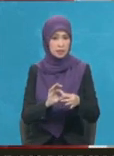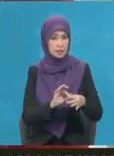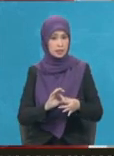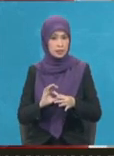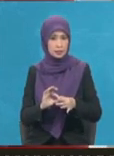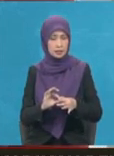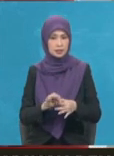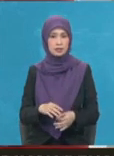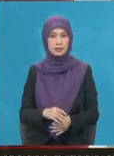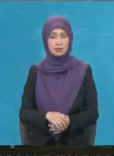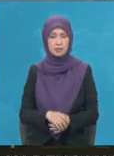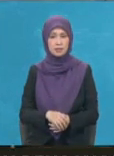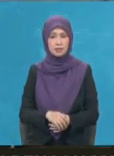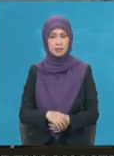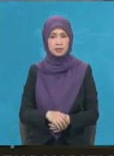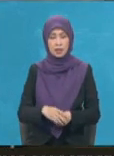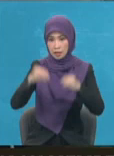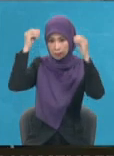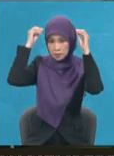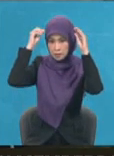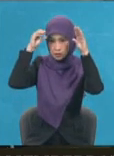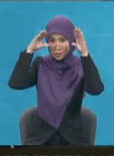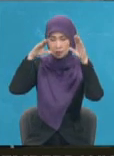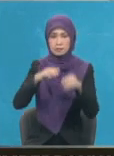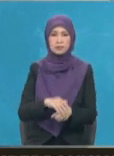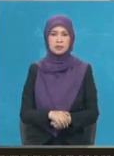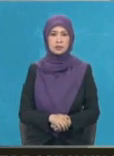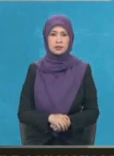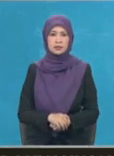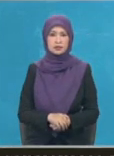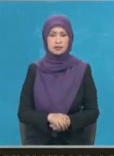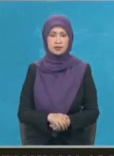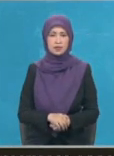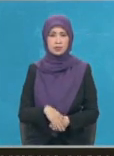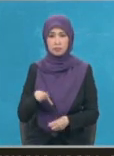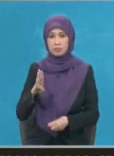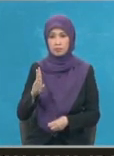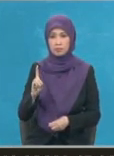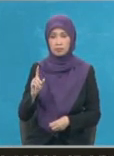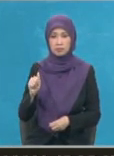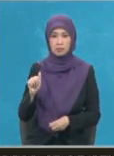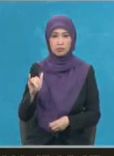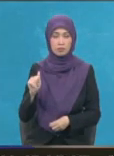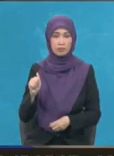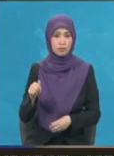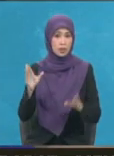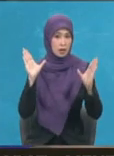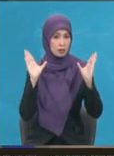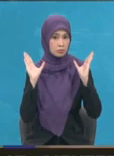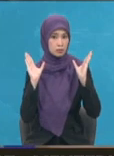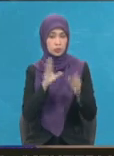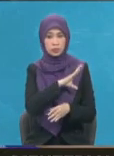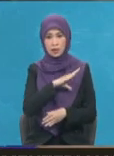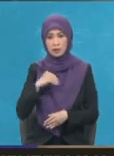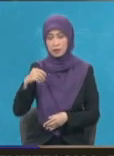dalam bidang pendidikan latihan seni linguistik dan budaya antara negara Brunei Darussalam dan Republik